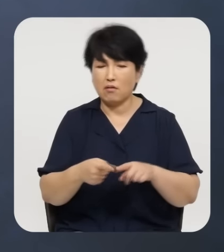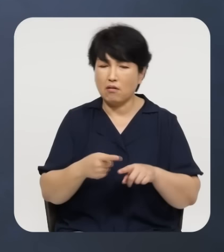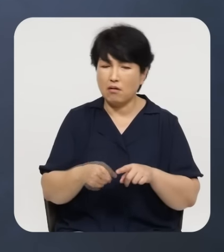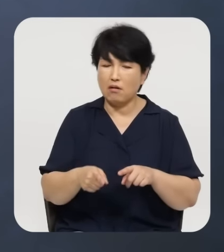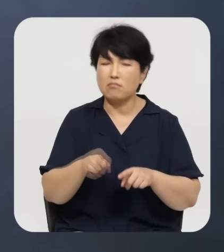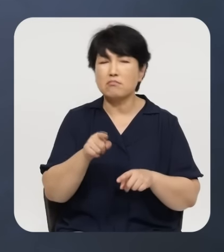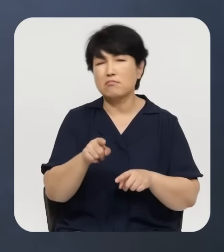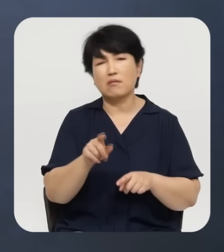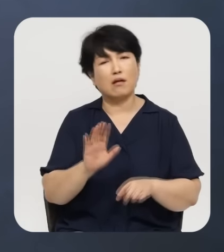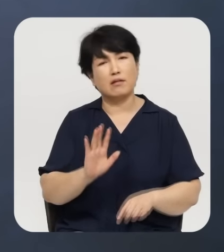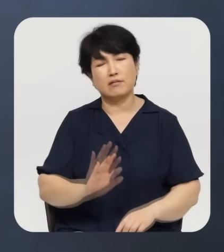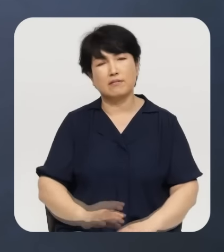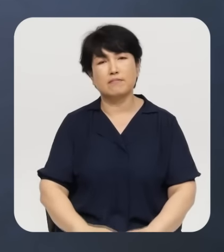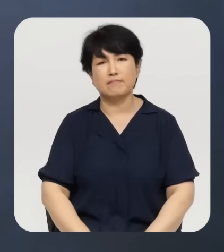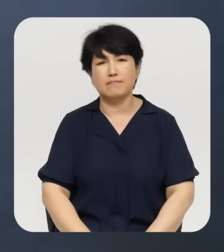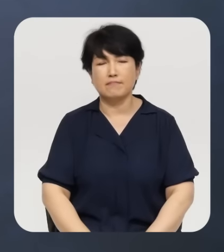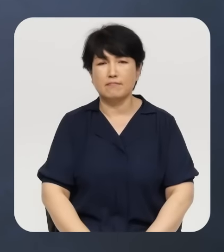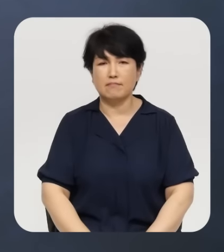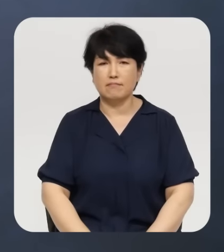아니다.